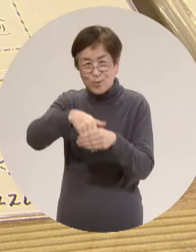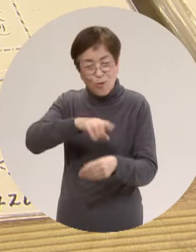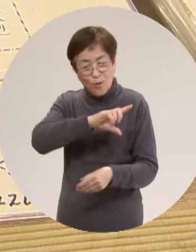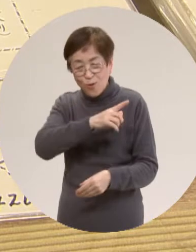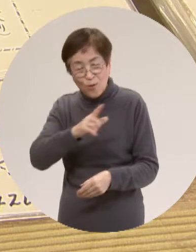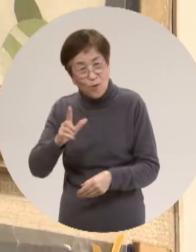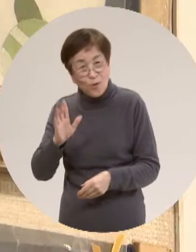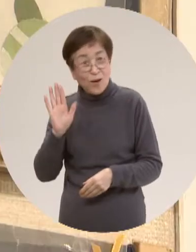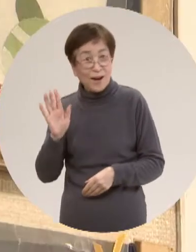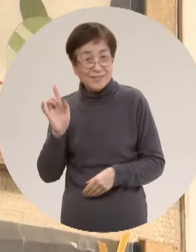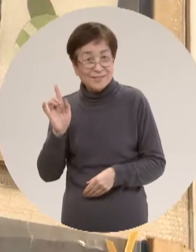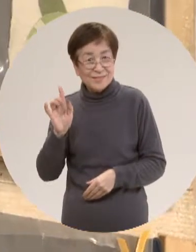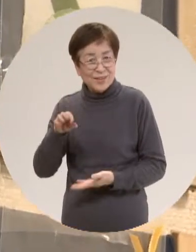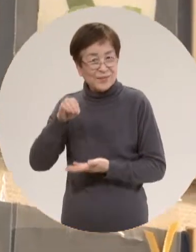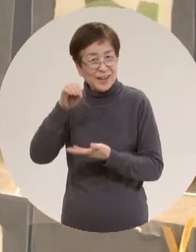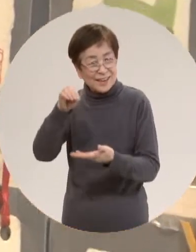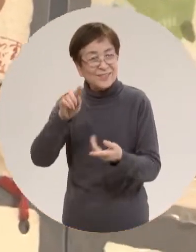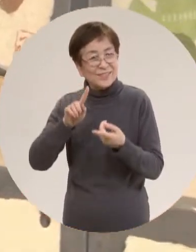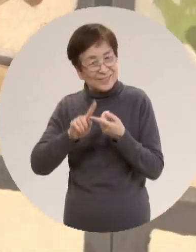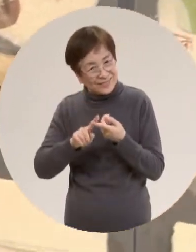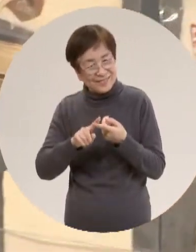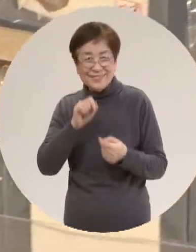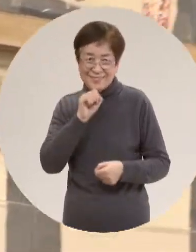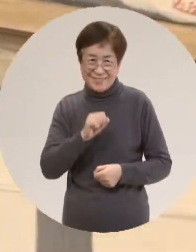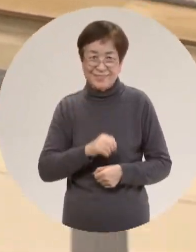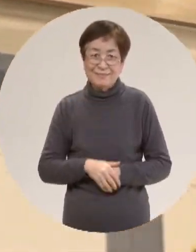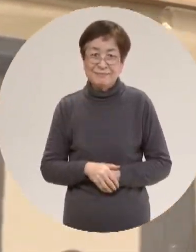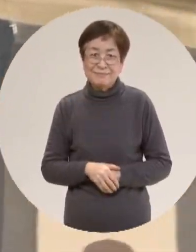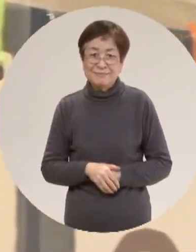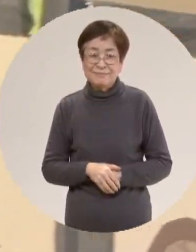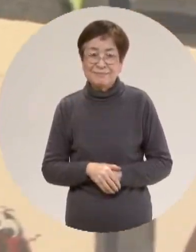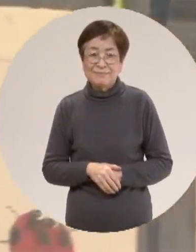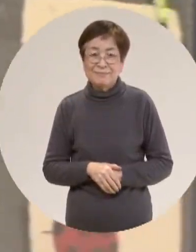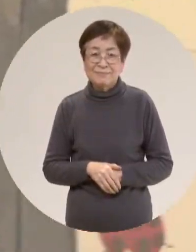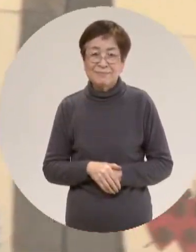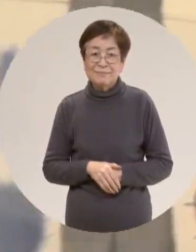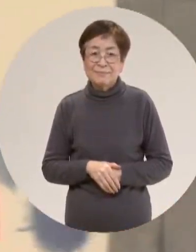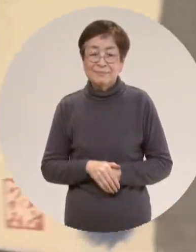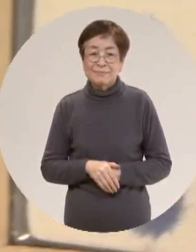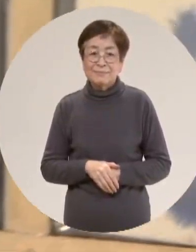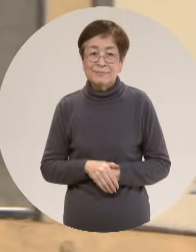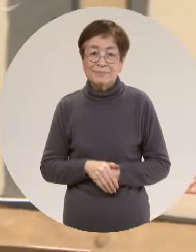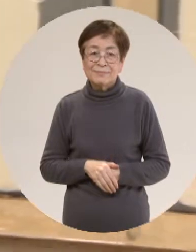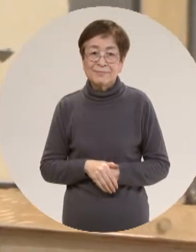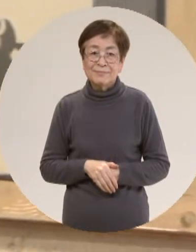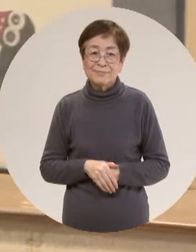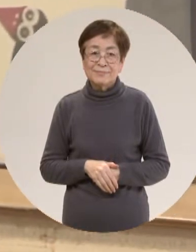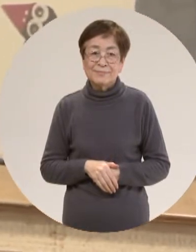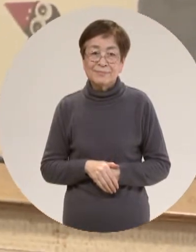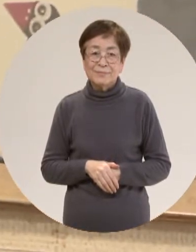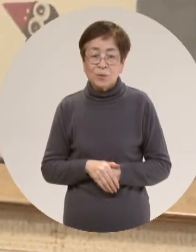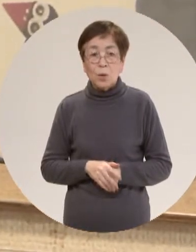筒、一筆箋、しおりなど、お土産にもぴったりですね。